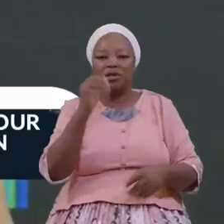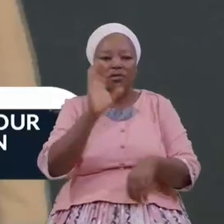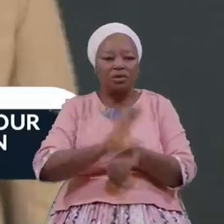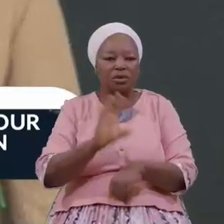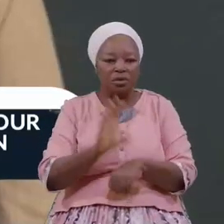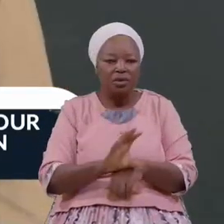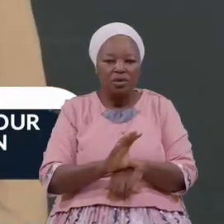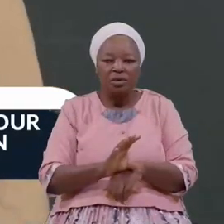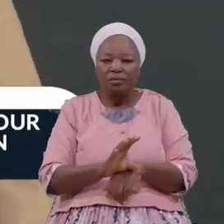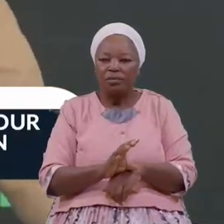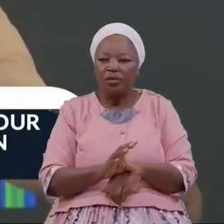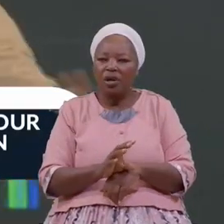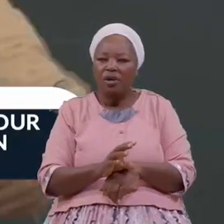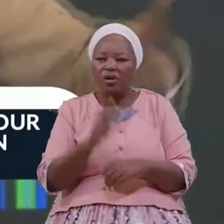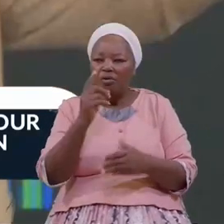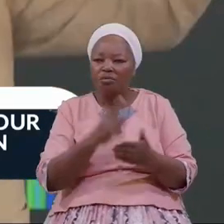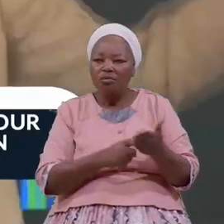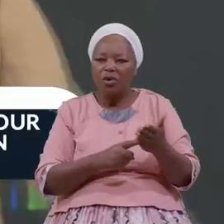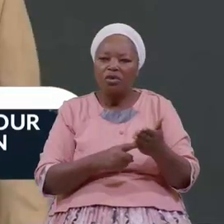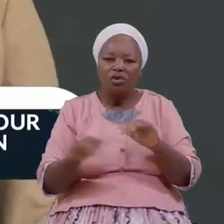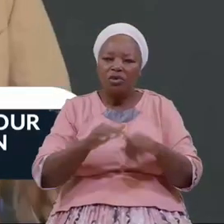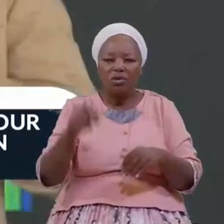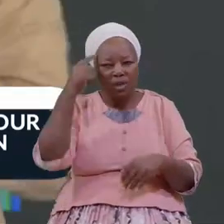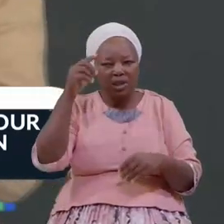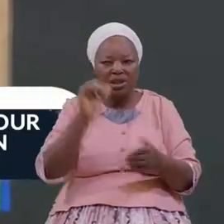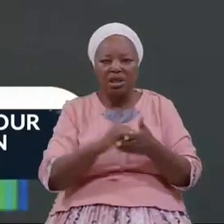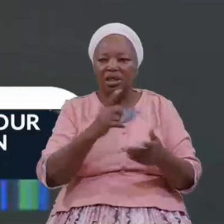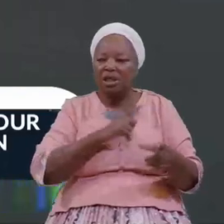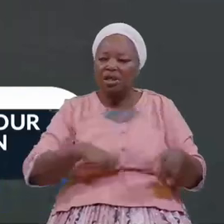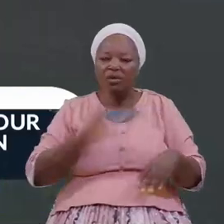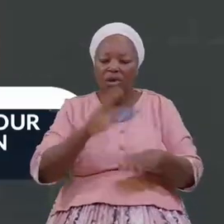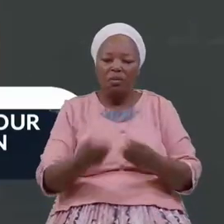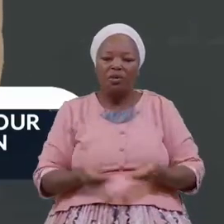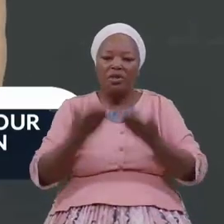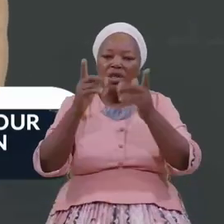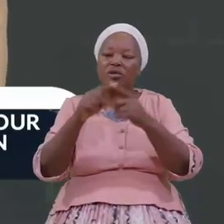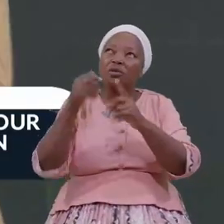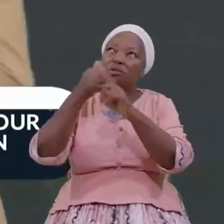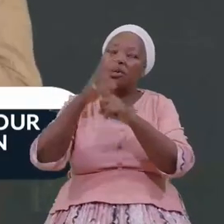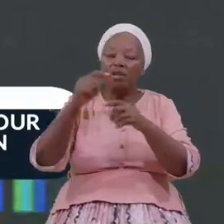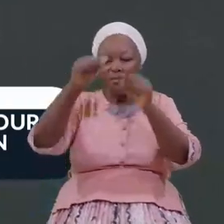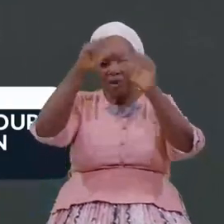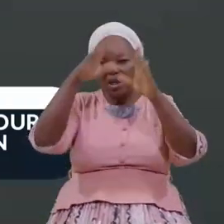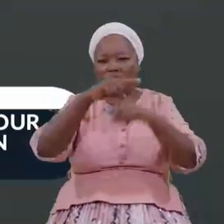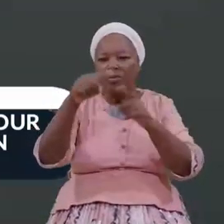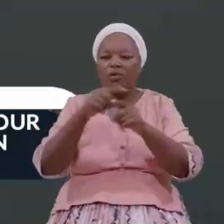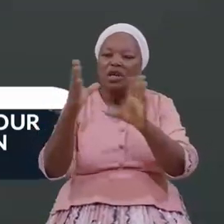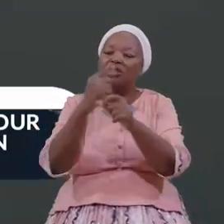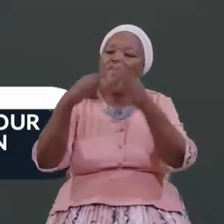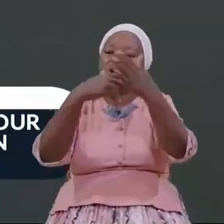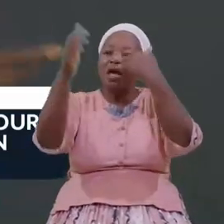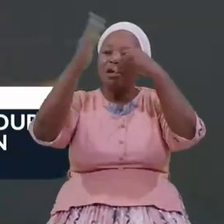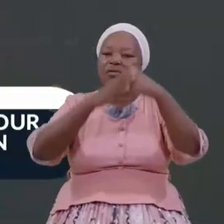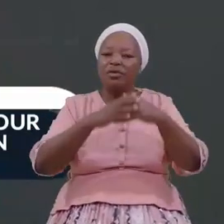glorieuse. Alors, que croyez-vous que le Seigneur va, qu'est-ce que le Seigneur va présenter